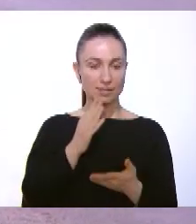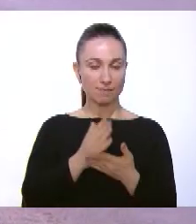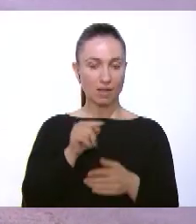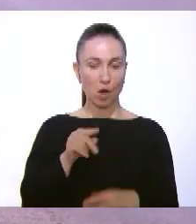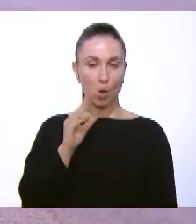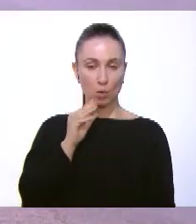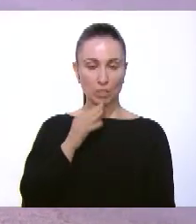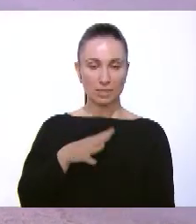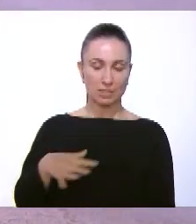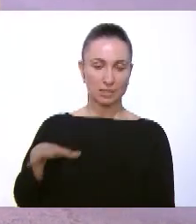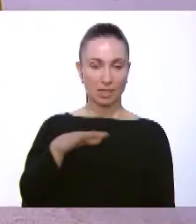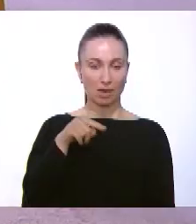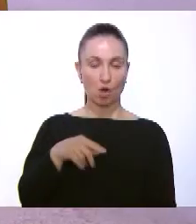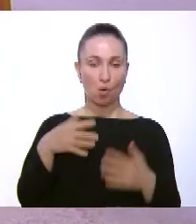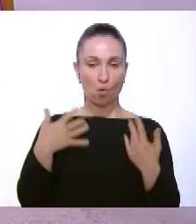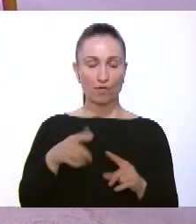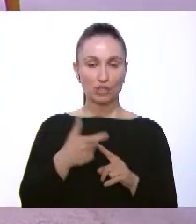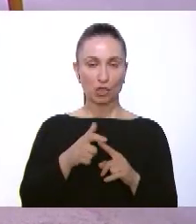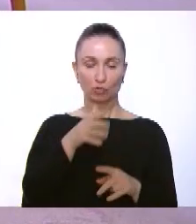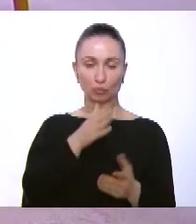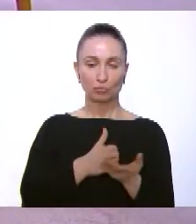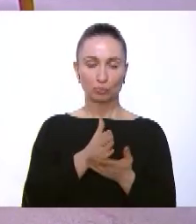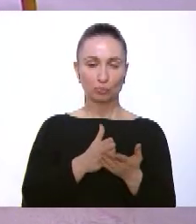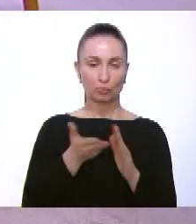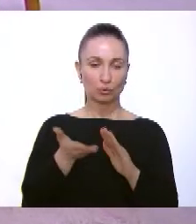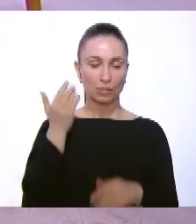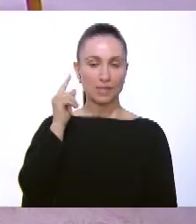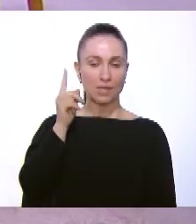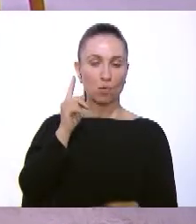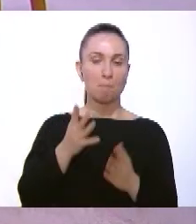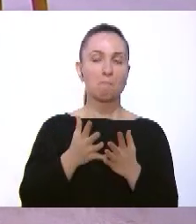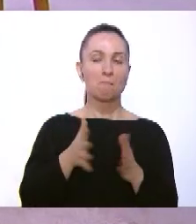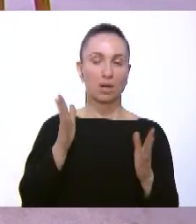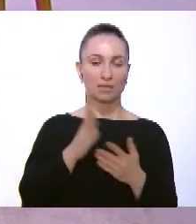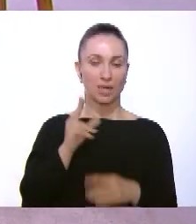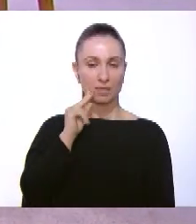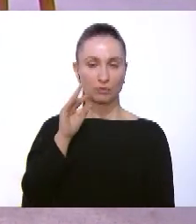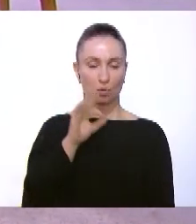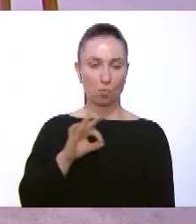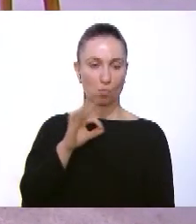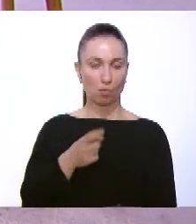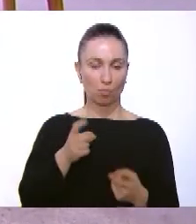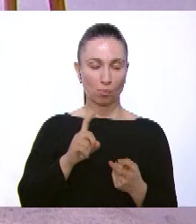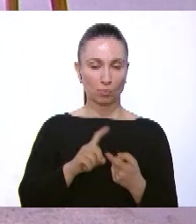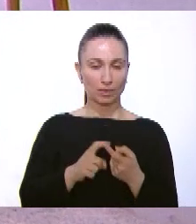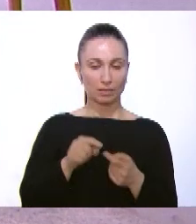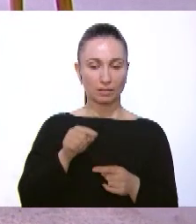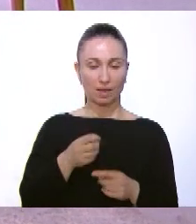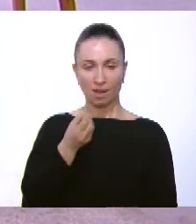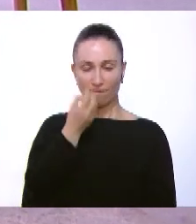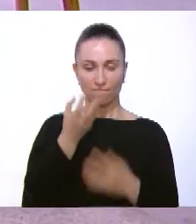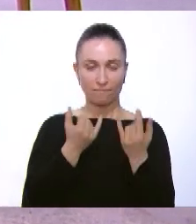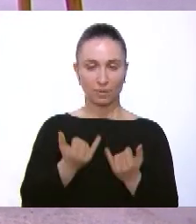როდესაც საქართველოში უკვე ძალიან დიდი ხანია, საუკუნეზე მეტია ამ თარიღთან დაკავშირებული ასოციაცია